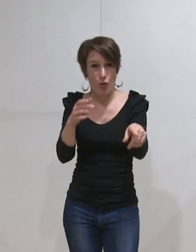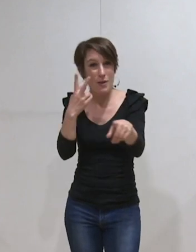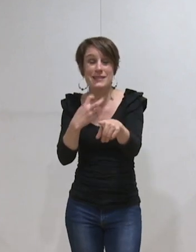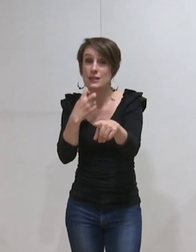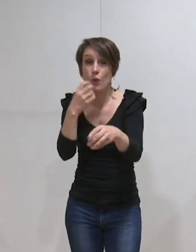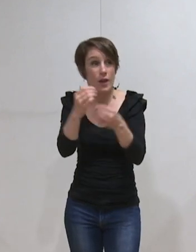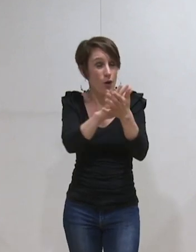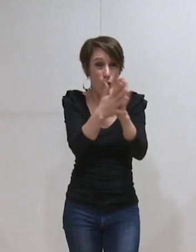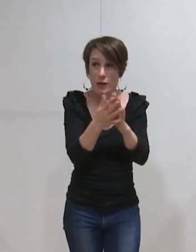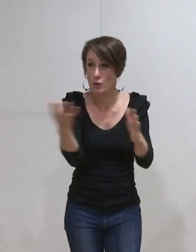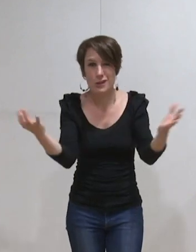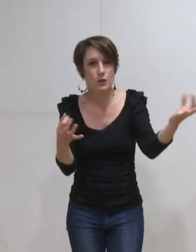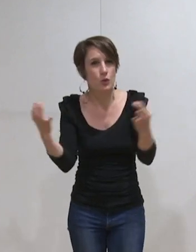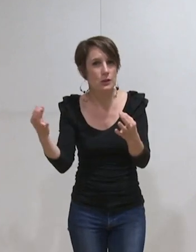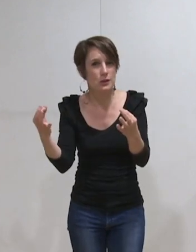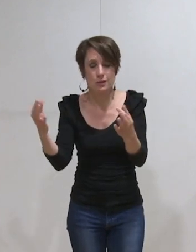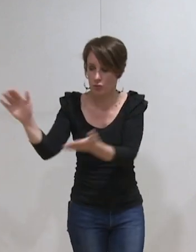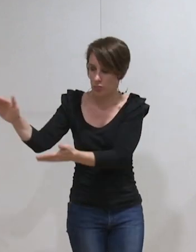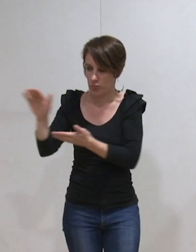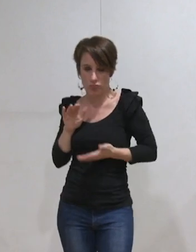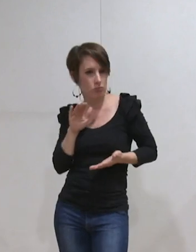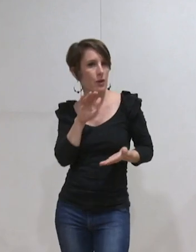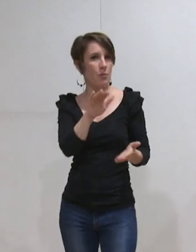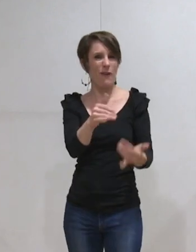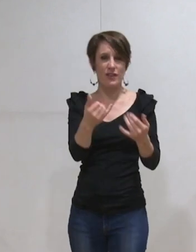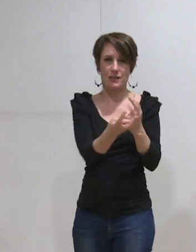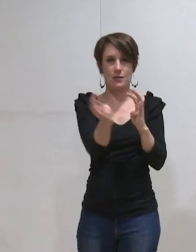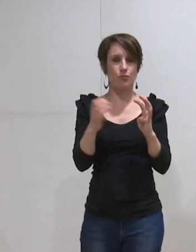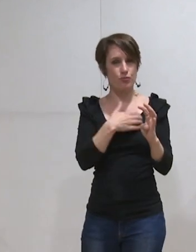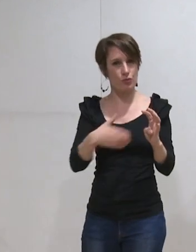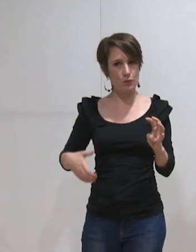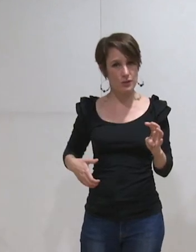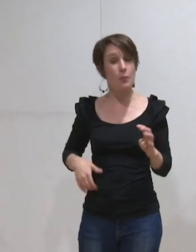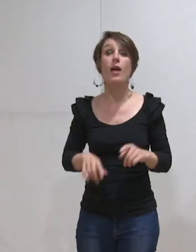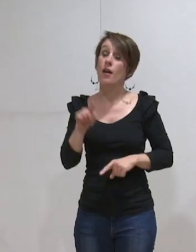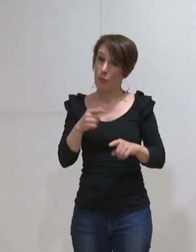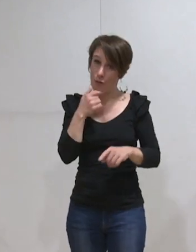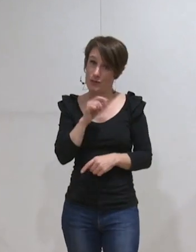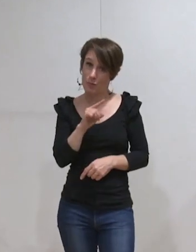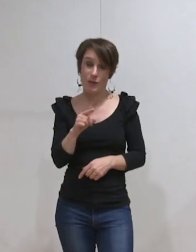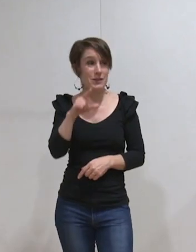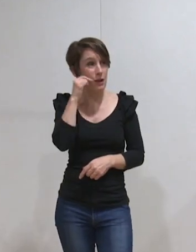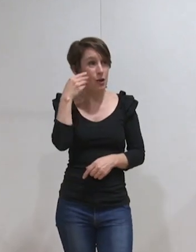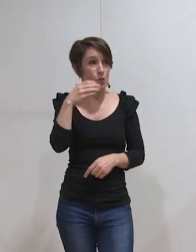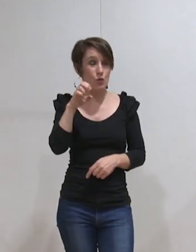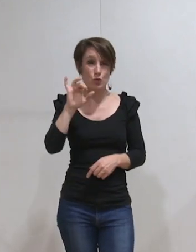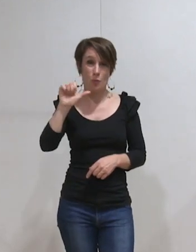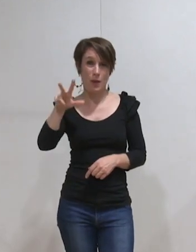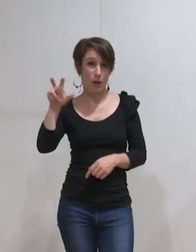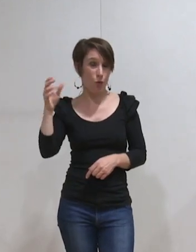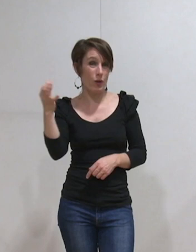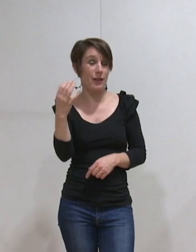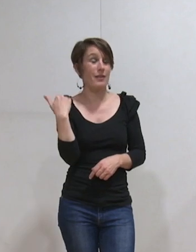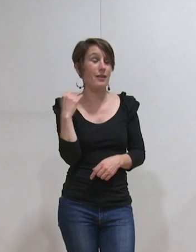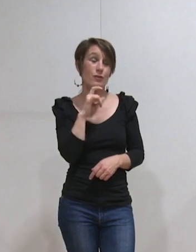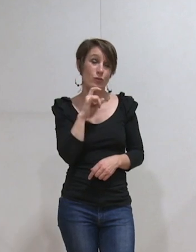associatif ça pas toujours simple ça n'est pas toujours évident pierre Merot l'a bien rappelé tout à l'heure c'est une démarche innovante y compris pour